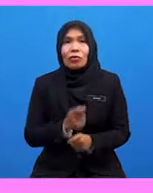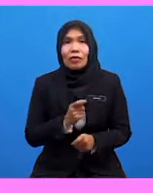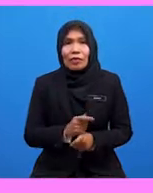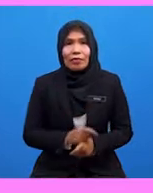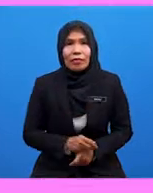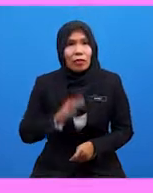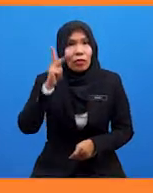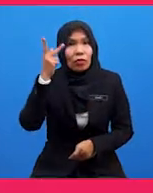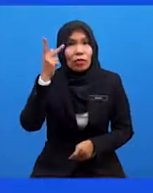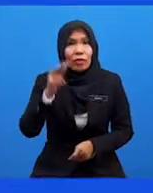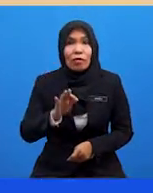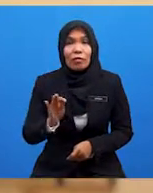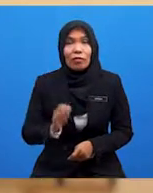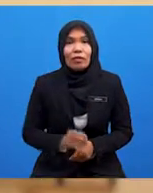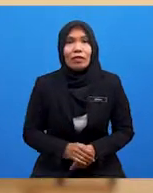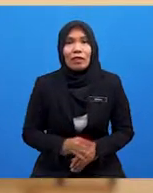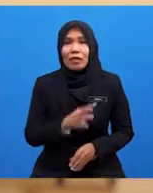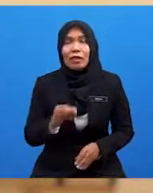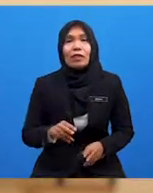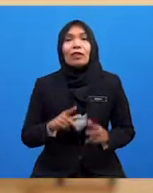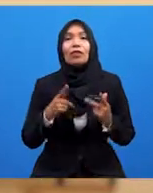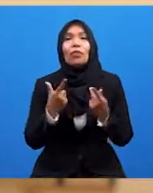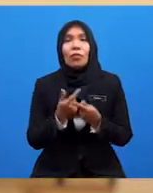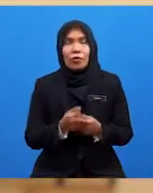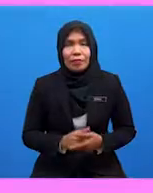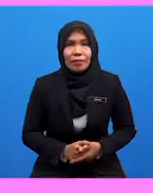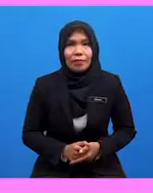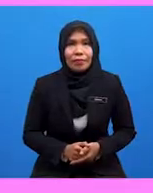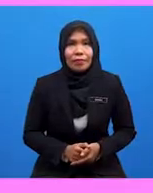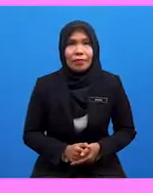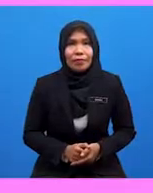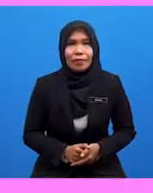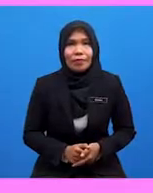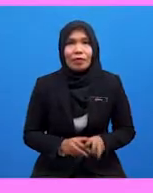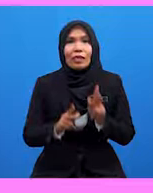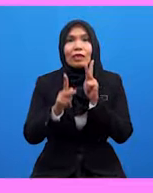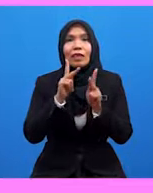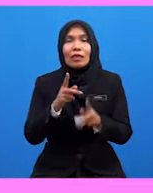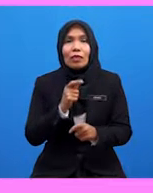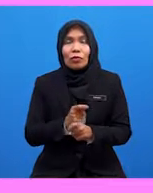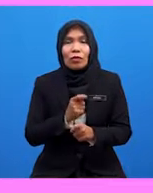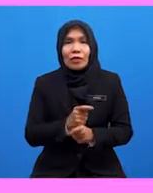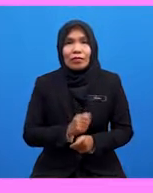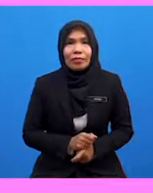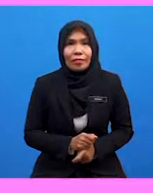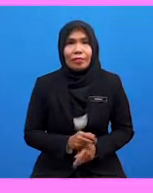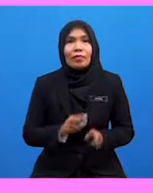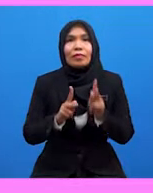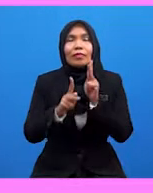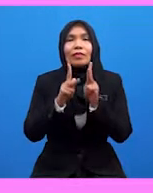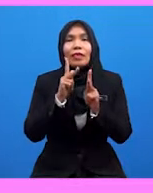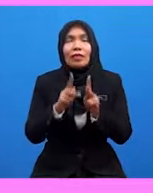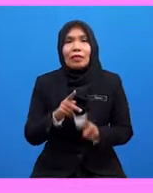kelompok kata tugas. Baiklah pelajar sekalian, kata tugas ialah kata